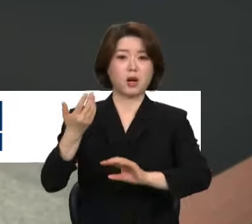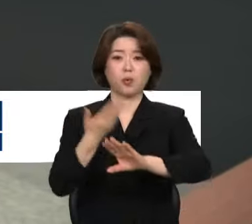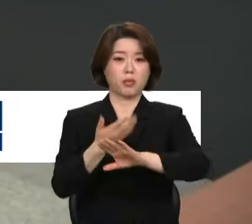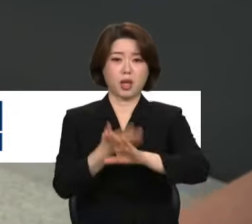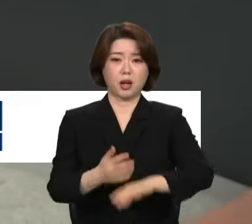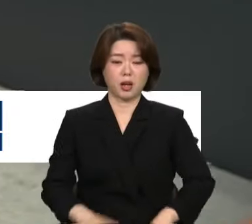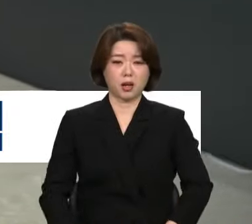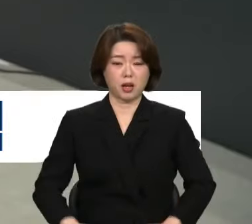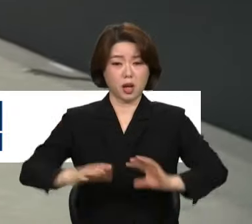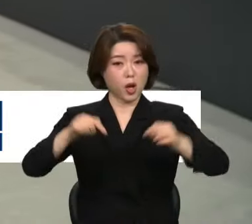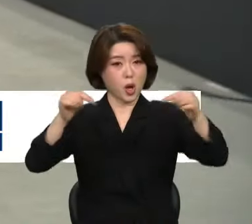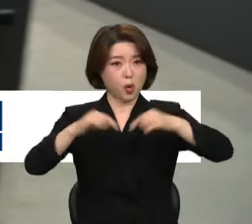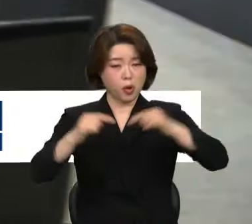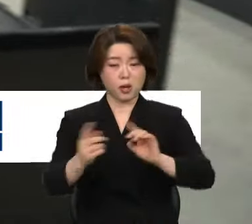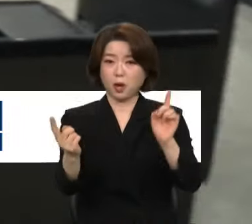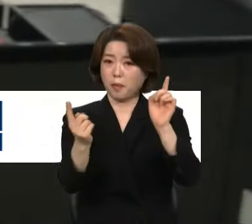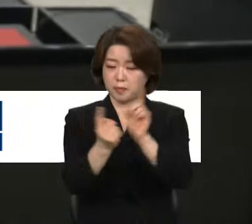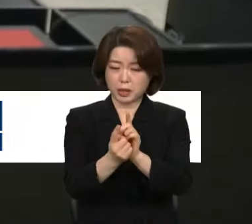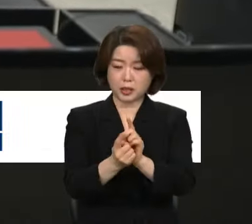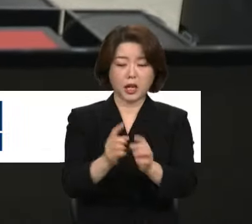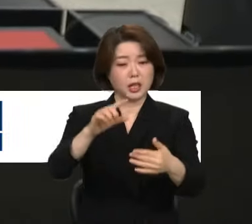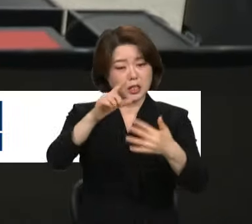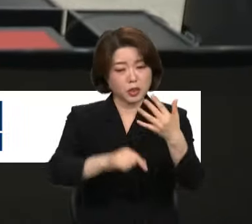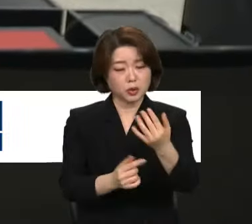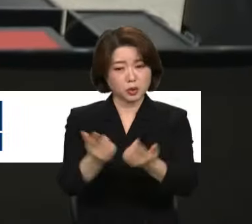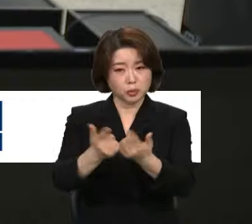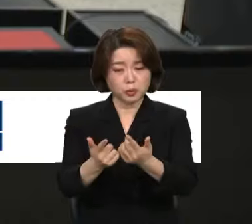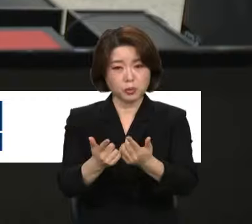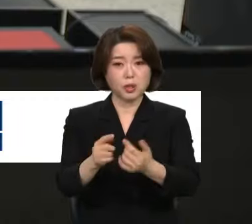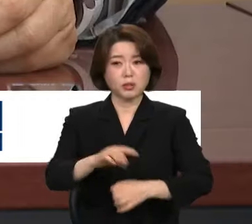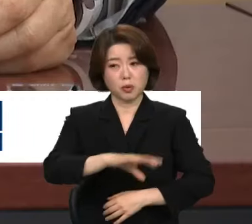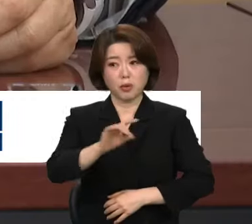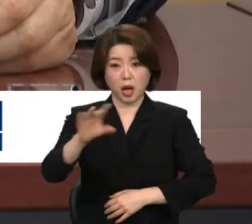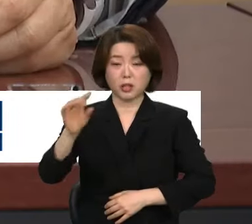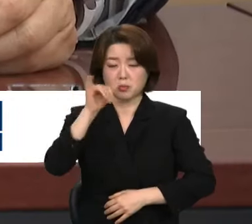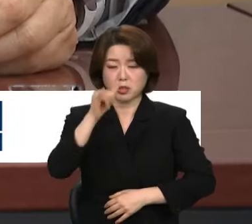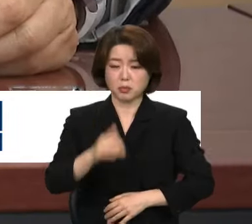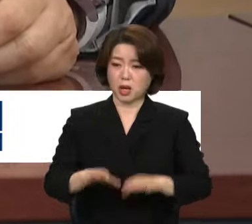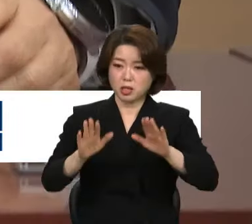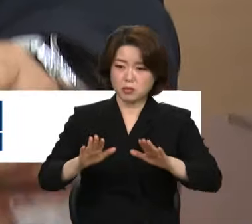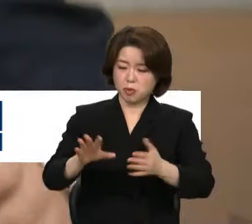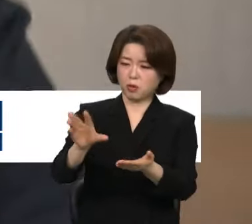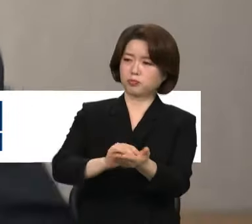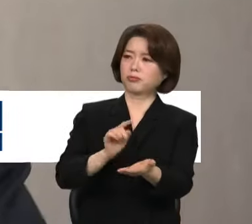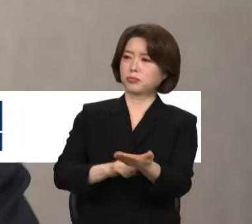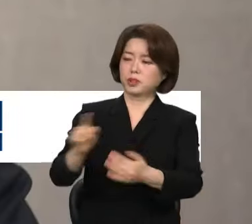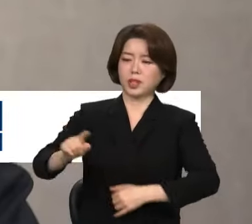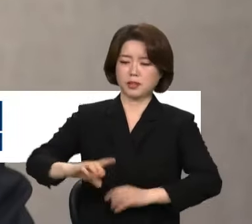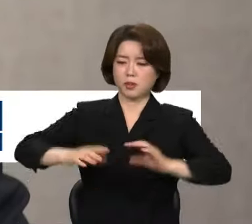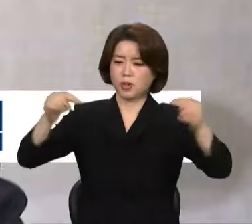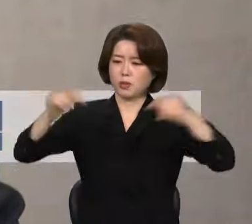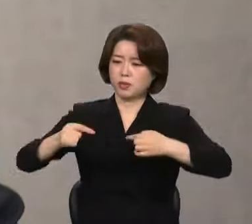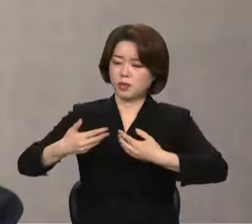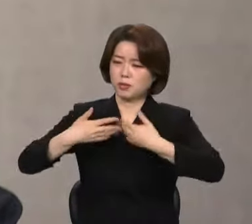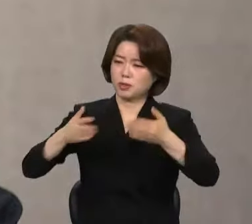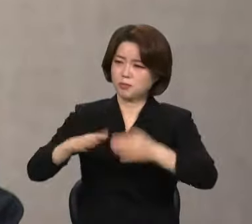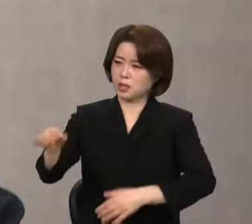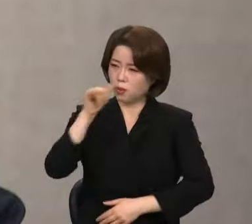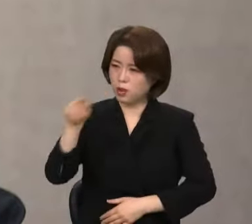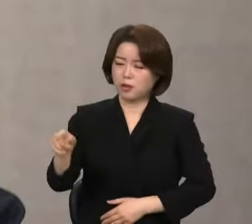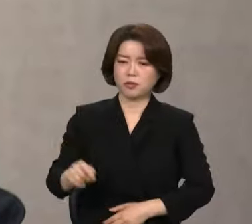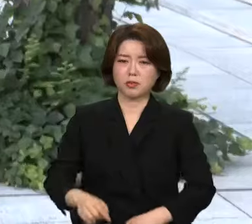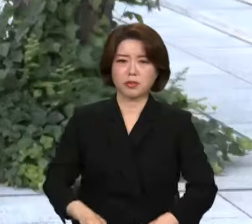외교 무대에서 면담 요청과 일정 조율 취소는 빈번히 이루어지지만 이번 현안의 특성상 외교 결례로 볼 수 있다는 지적도